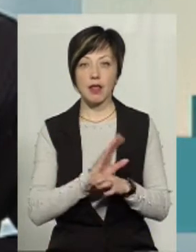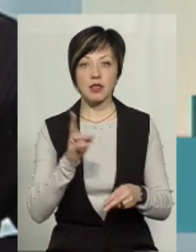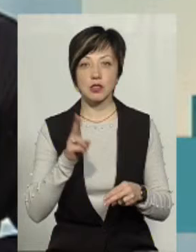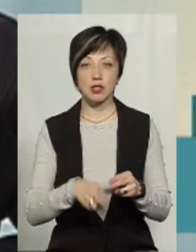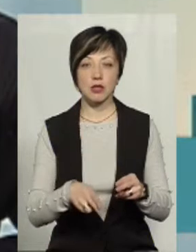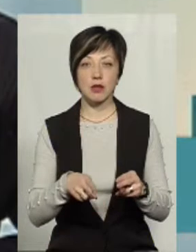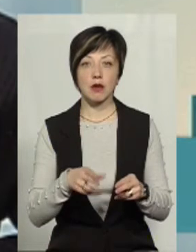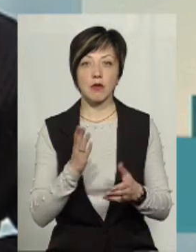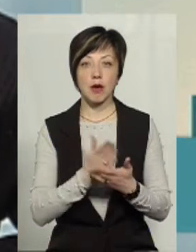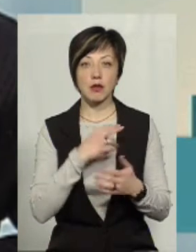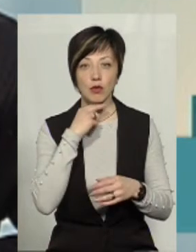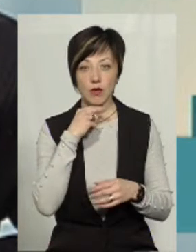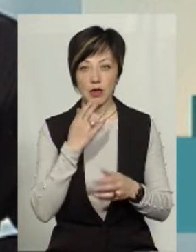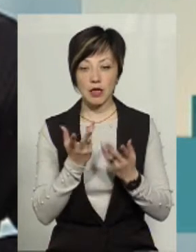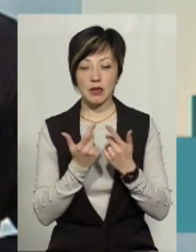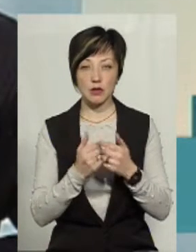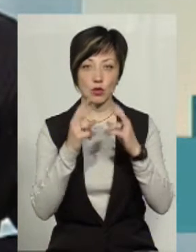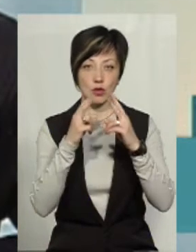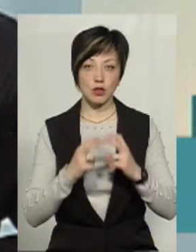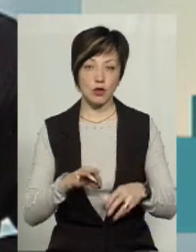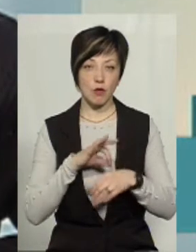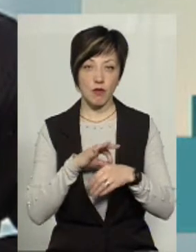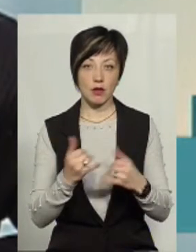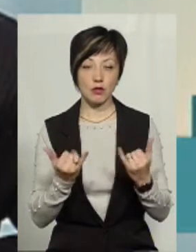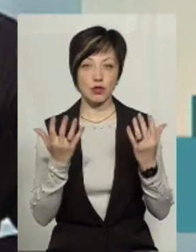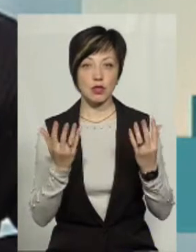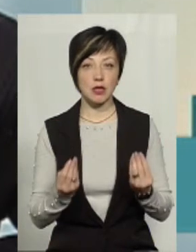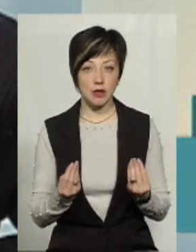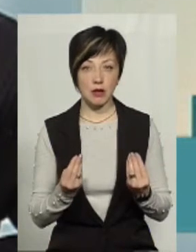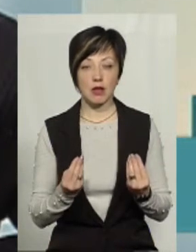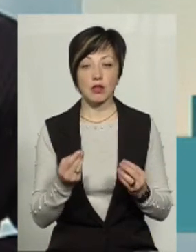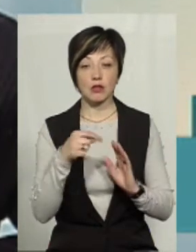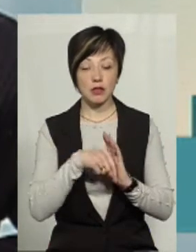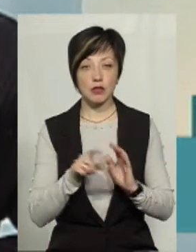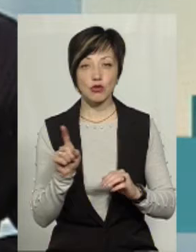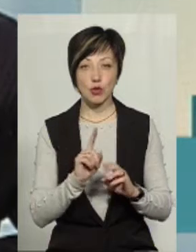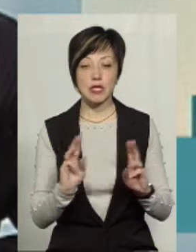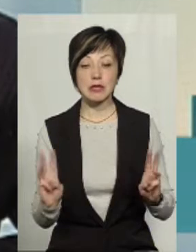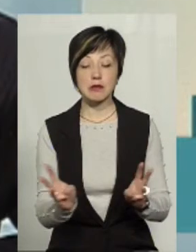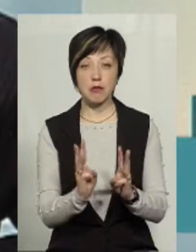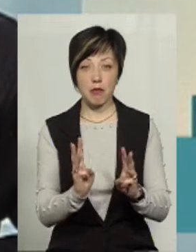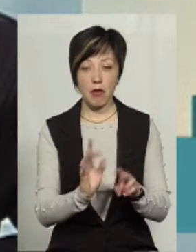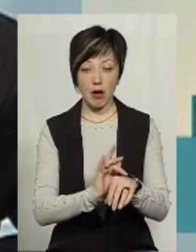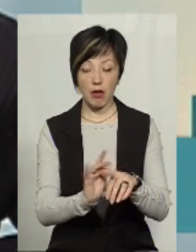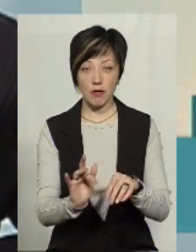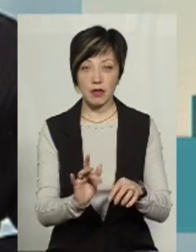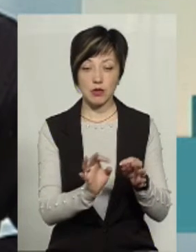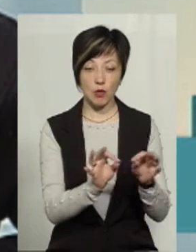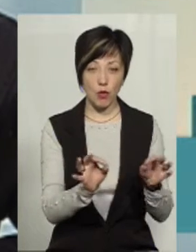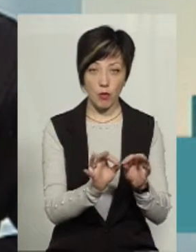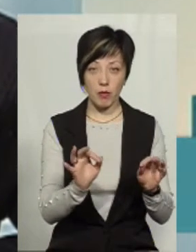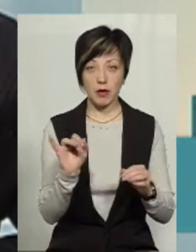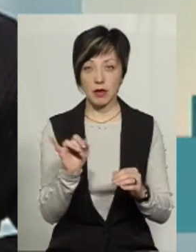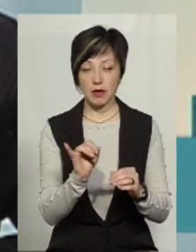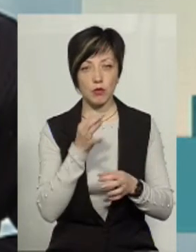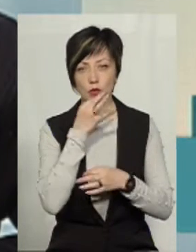Нескінченні і велика мається на увазі кількість досліджень, які проведені на сьогоднішній час, говорить про те, що спалювання як стерні, так